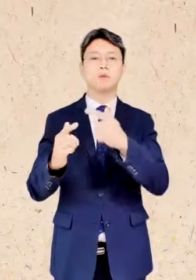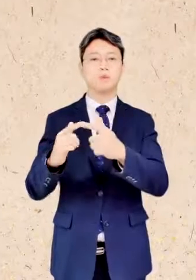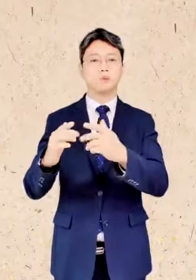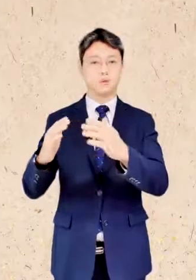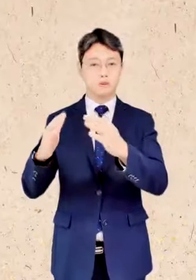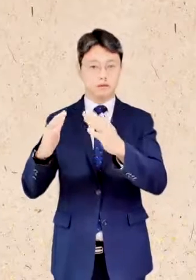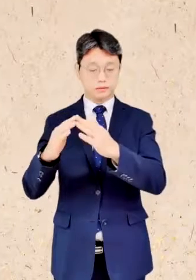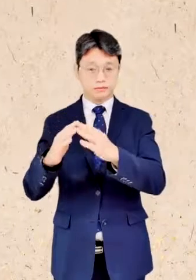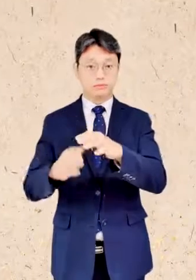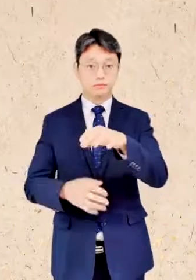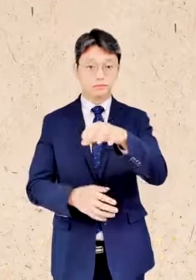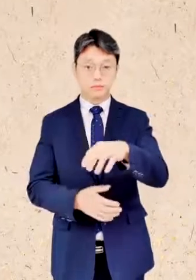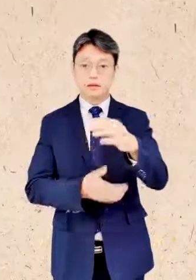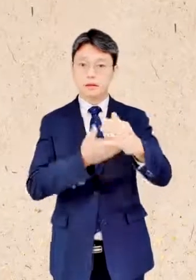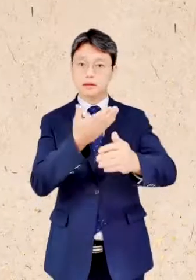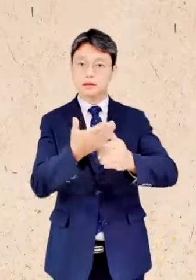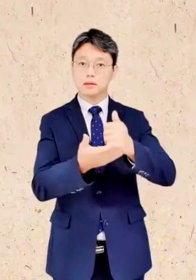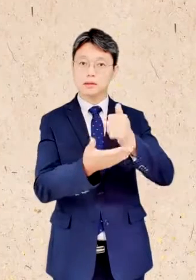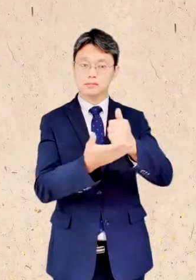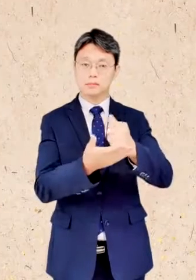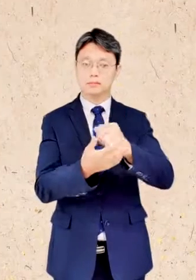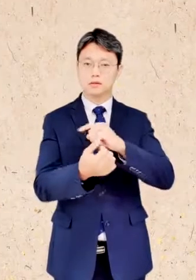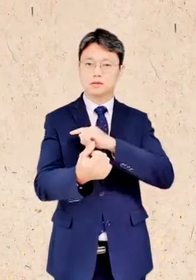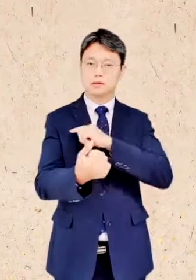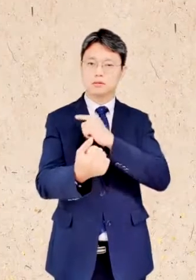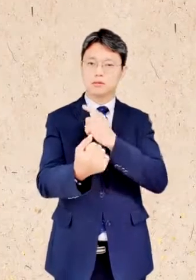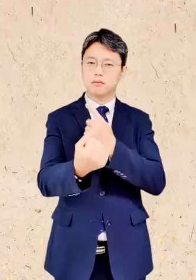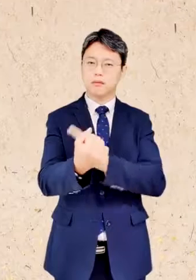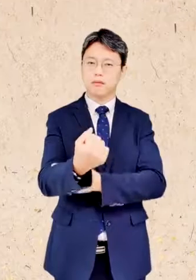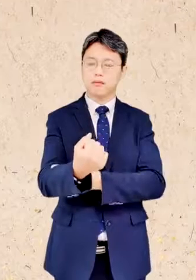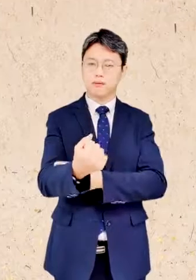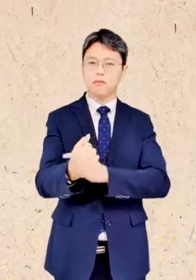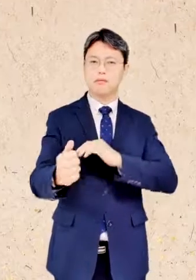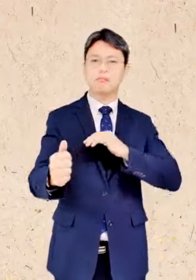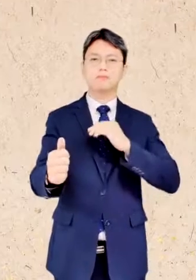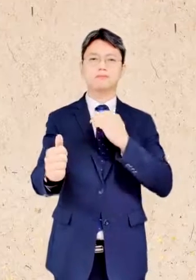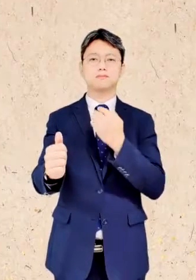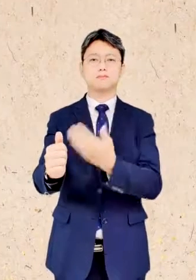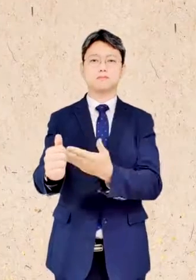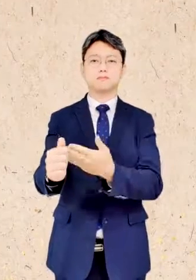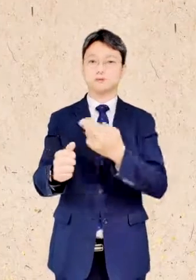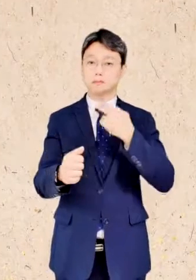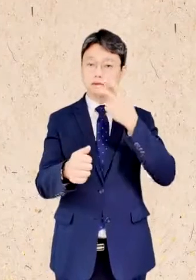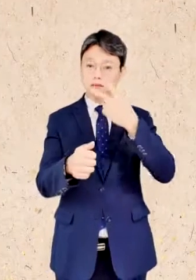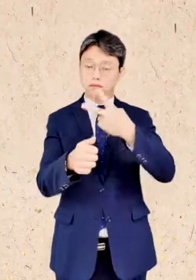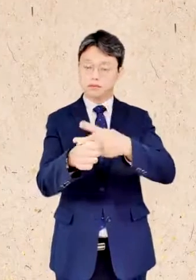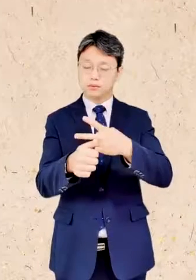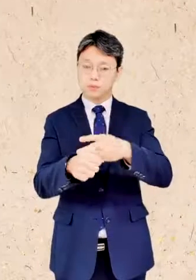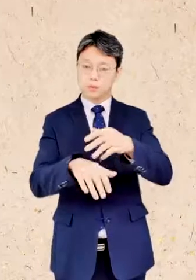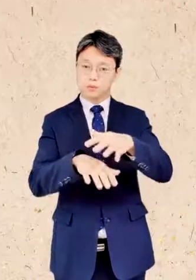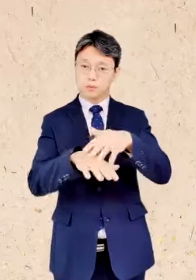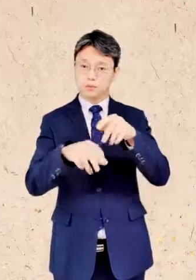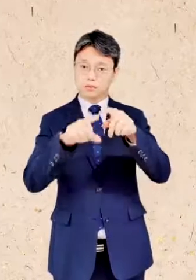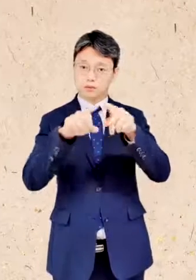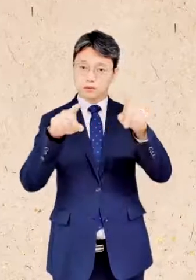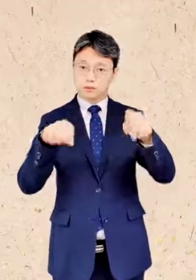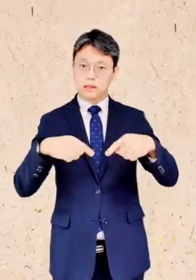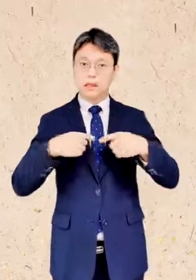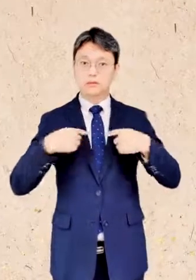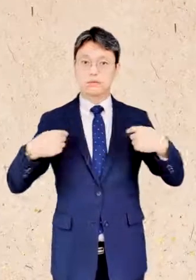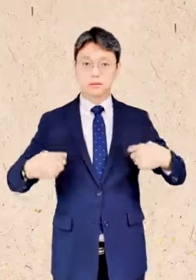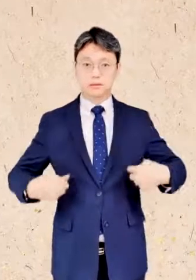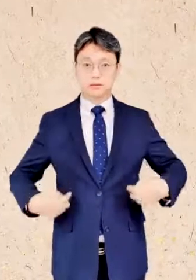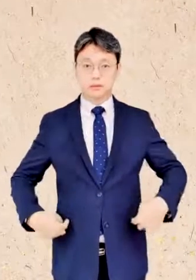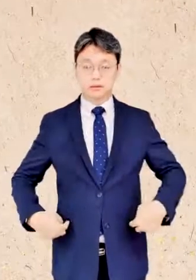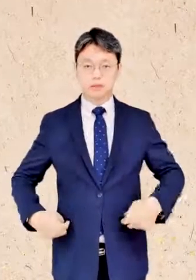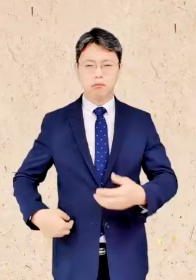익숙합니다. 그곳에서 하나님께서는 바울로 하여금 놀라운 능력을 행하게 하셨죠. 심지어는 바울의 몸에서